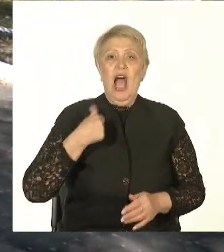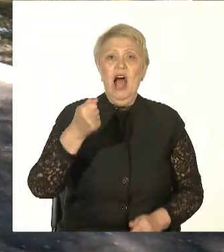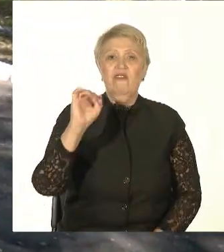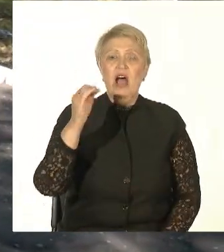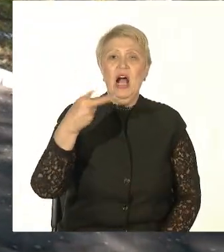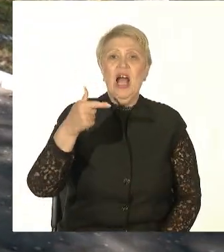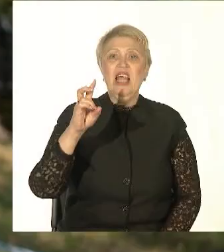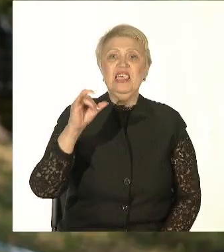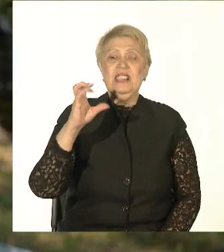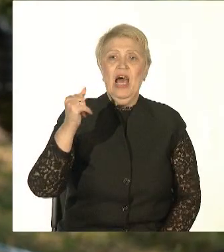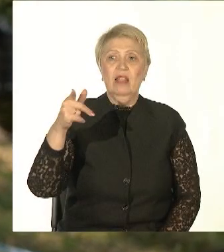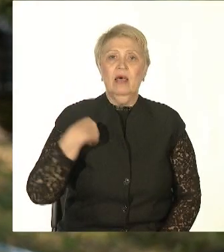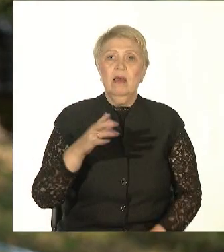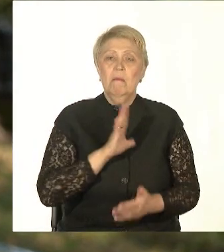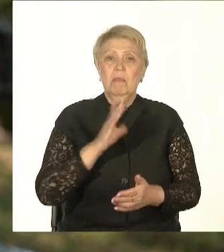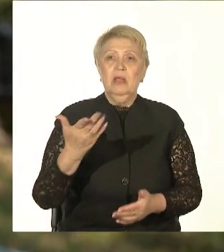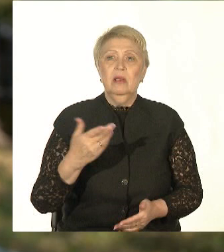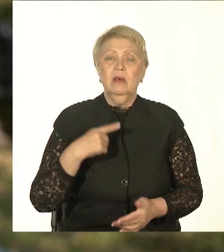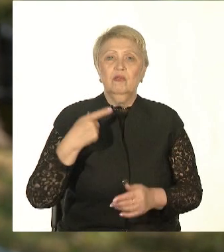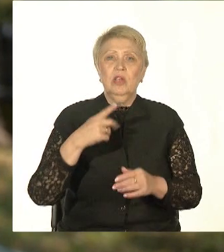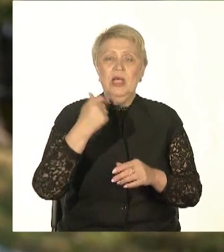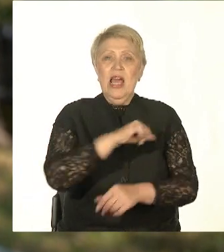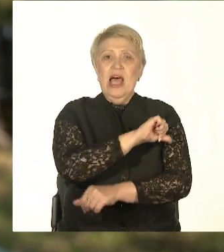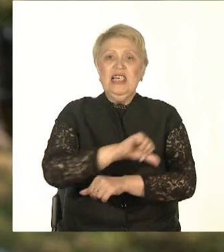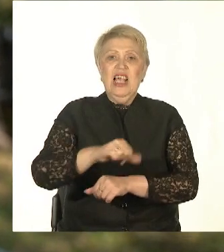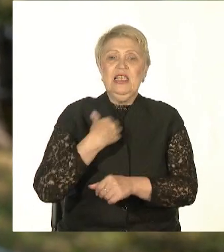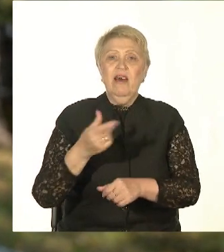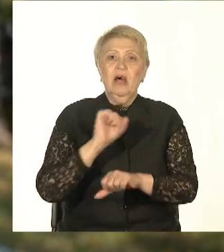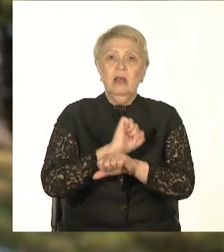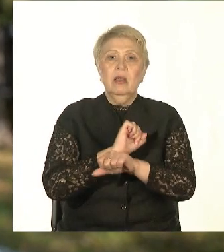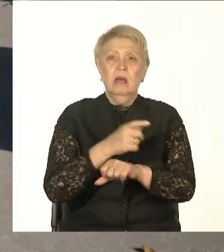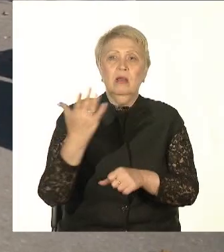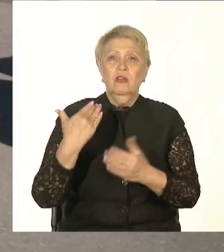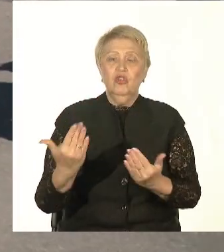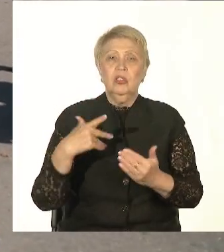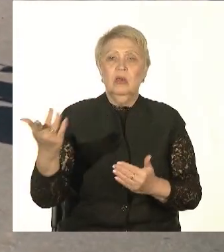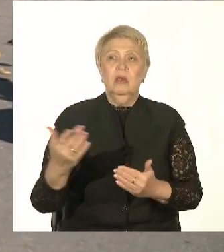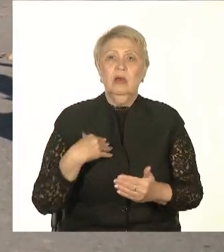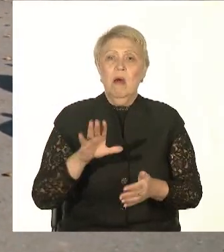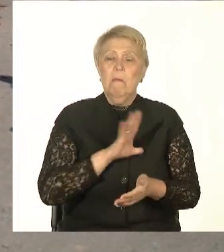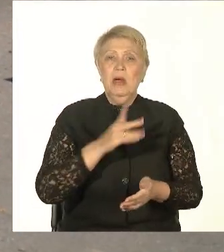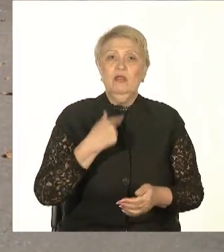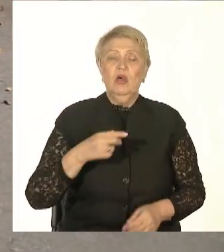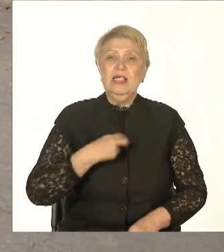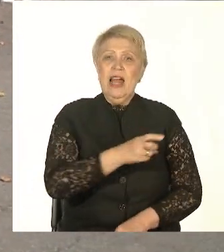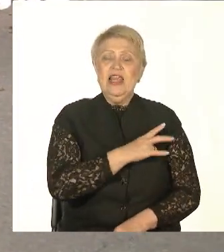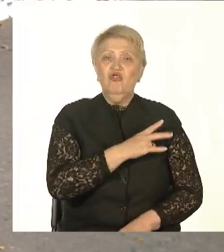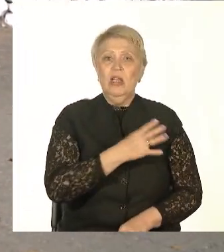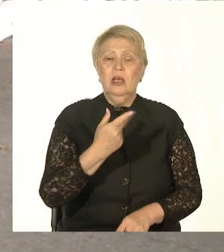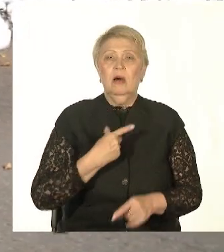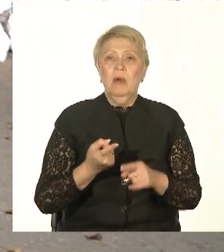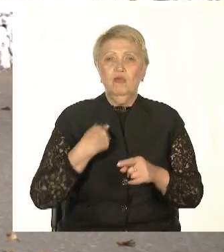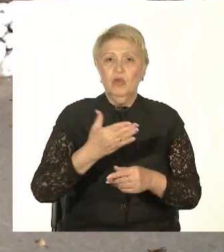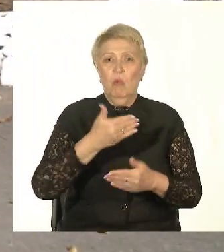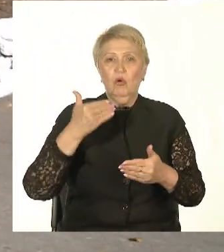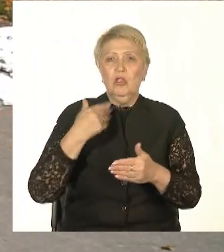местных пограничных войск. Застава в Казакевичево носит имя Александра Богданова, потому что он был начальником этой заставы в 80-х годах прошлого